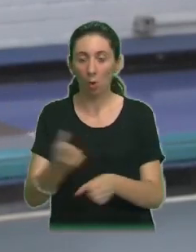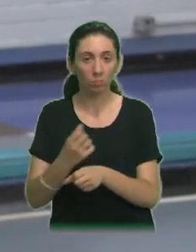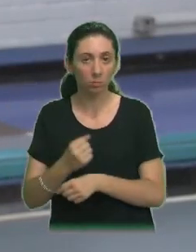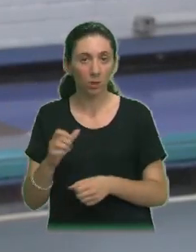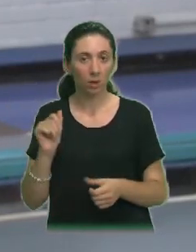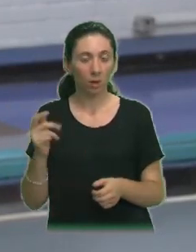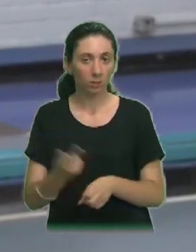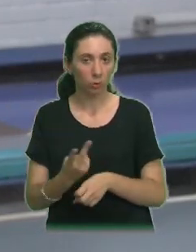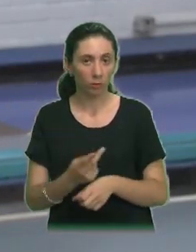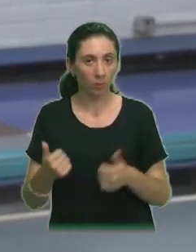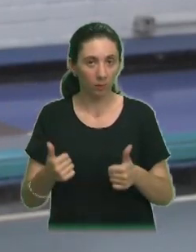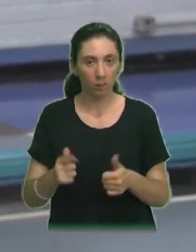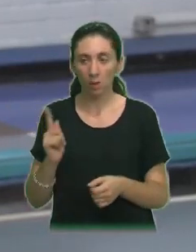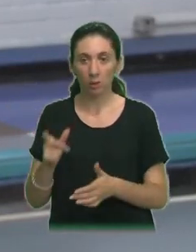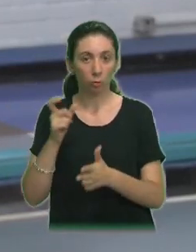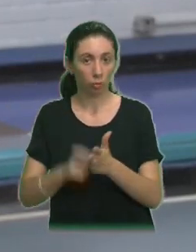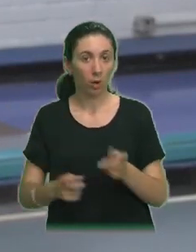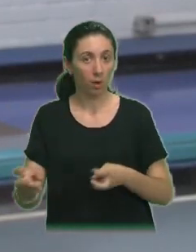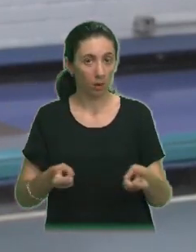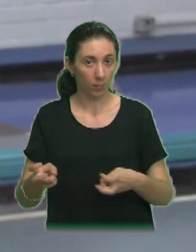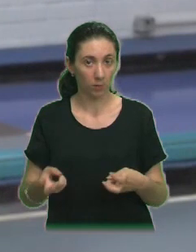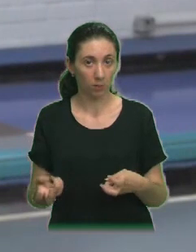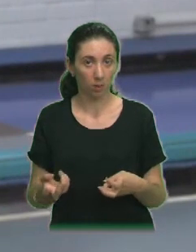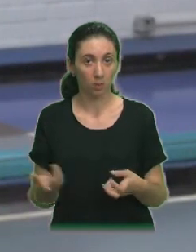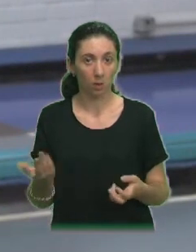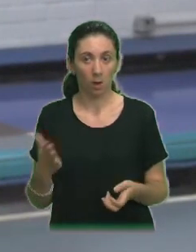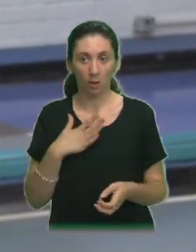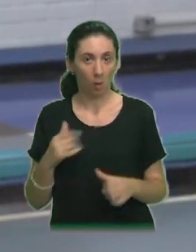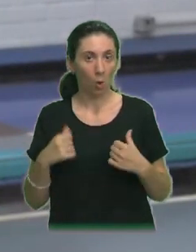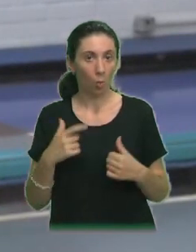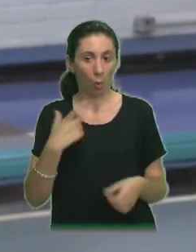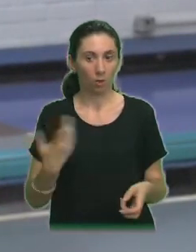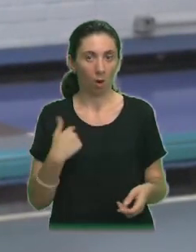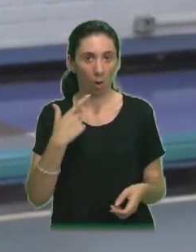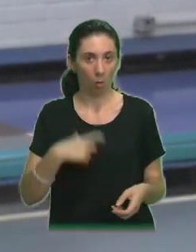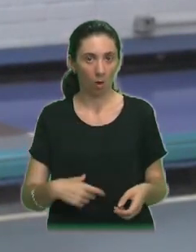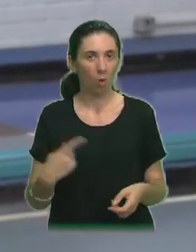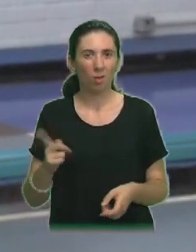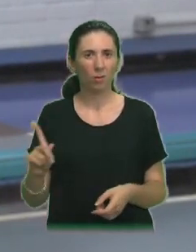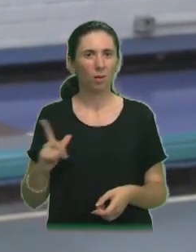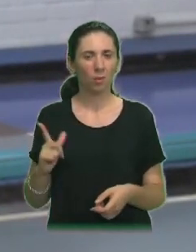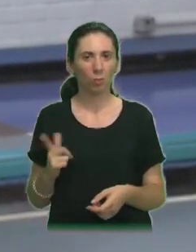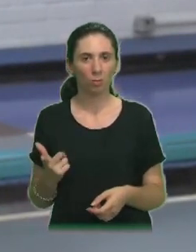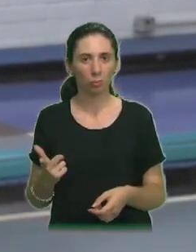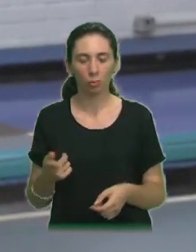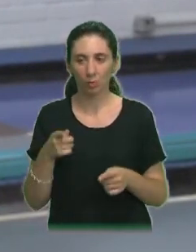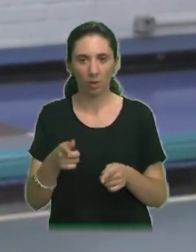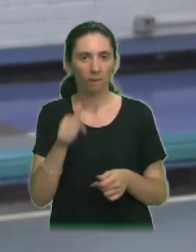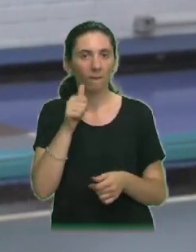prvenstva, pa na kraju biti član reprezentacije. Mislim, kad imaš godina koliko ja imam, onda više ne očekuješ da ćeš u takvim